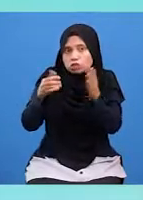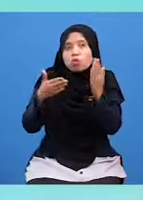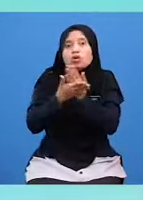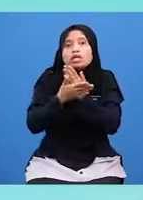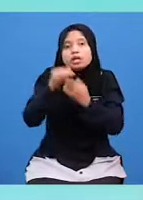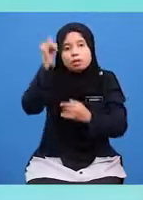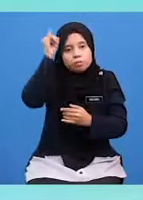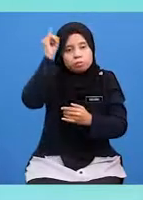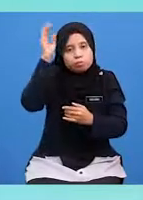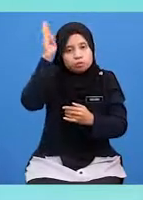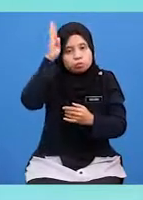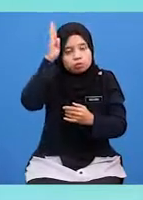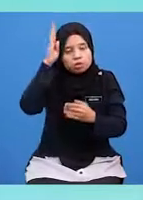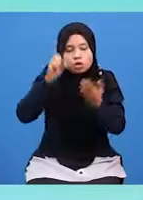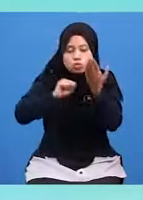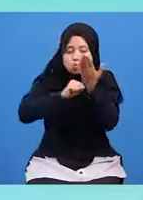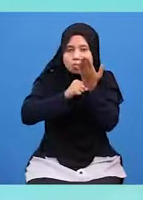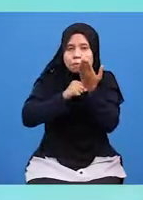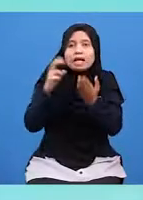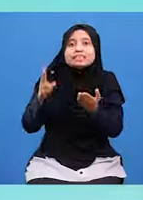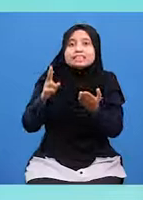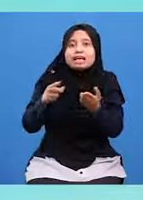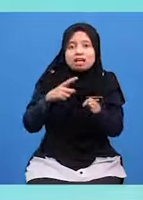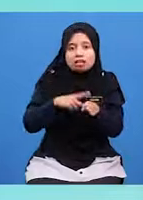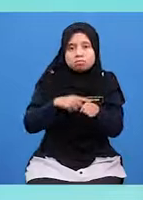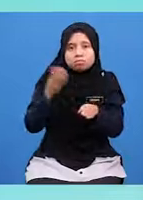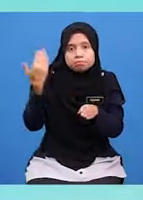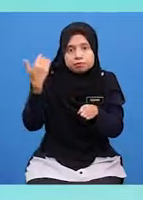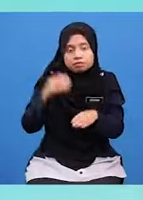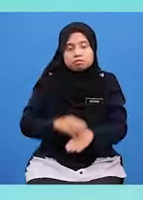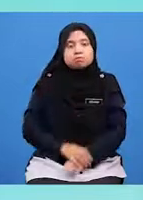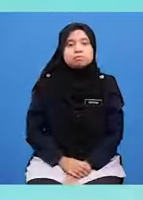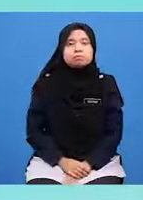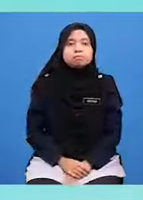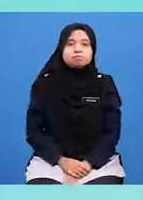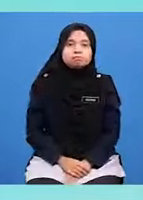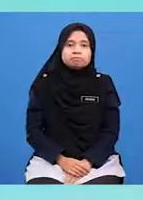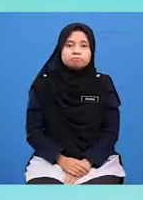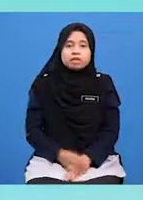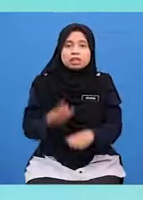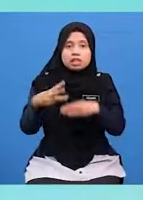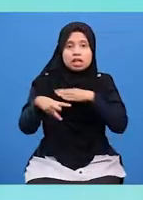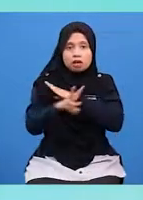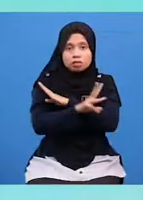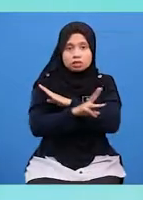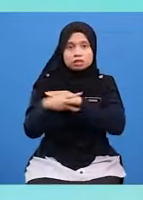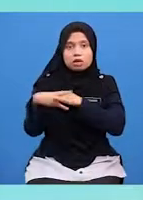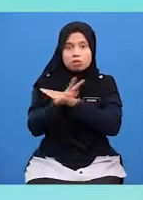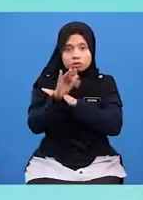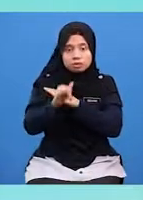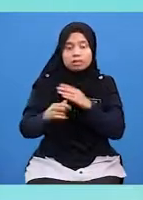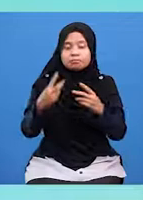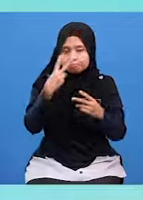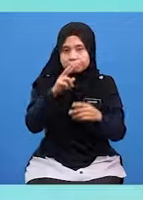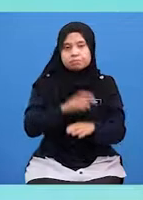Battuta merupakan sumber sejarah di zaman pertengahan yang penting di kawasan-kawasan yang